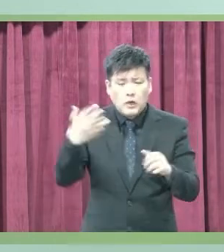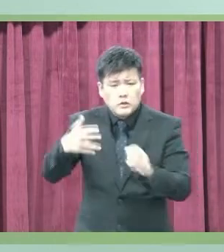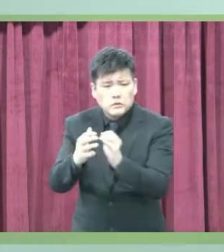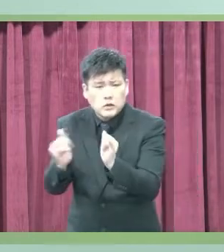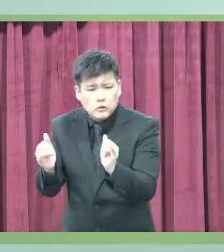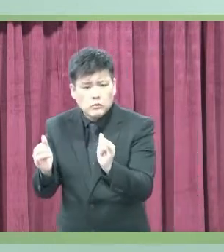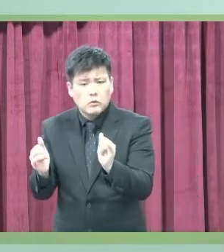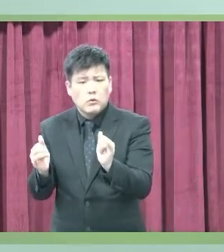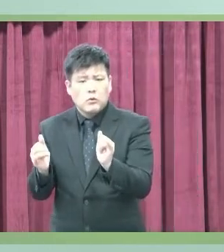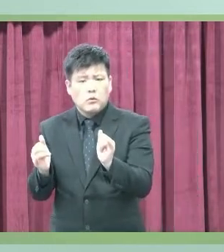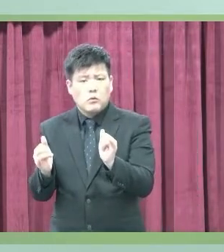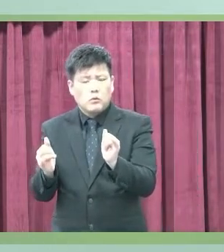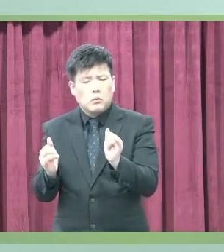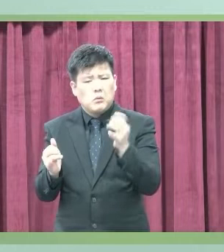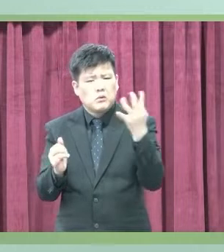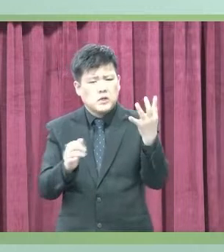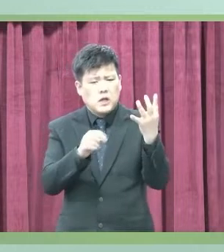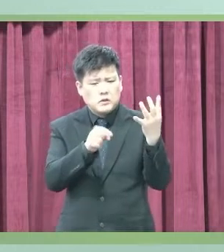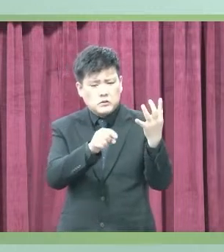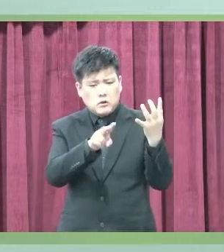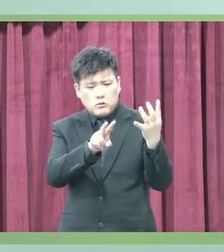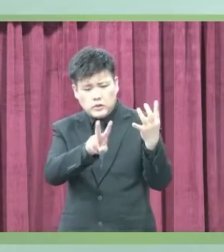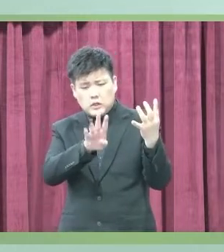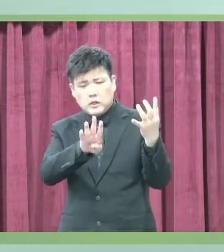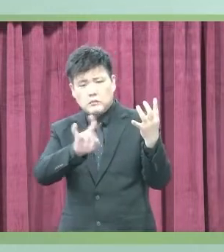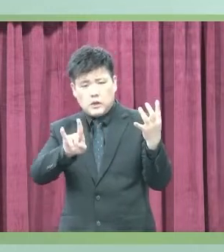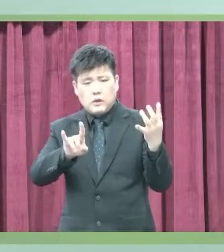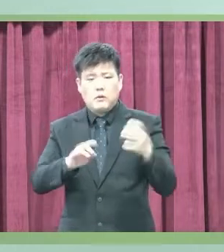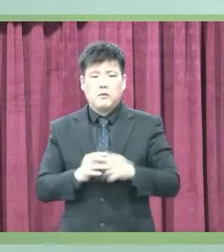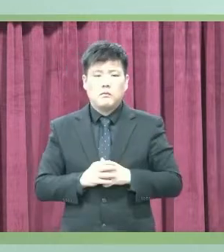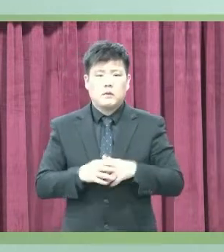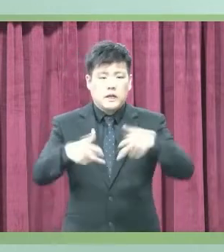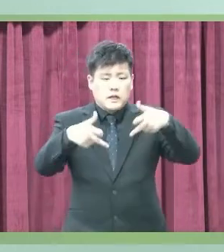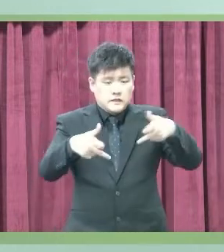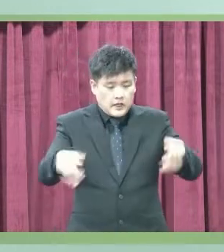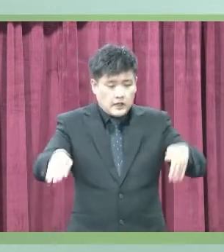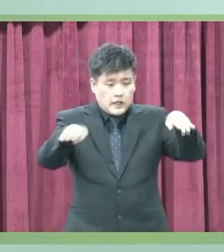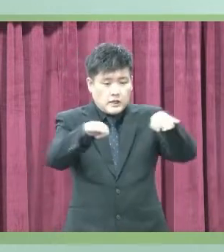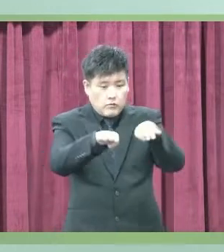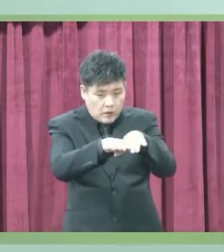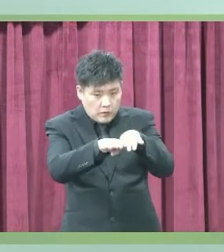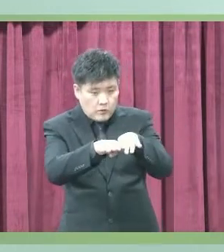4.2%포인트로 심하지 않은 장애보다 작게 나타났습니다. 장애 기간별로 살펴보면